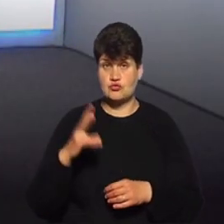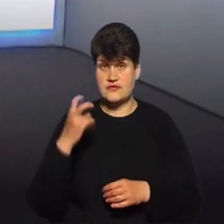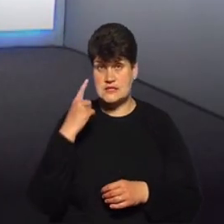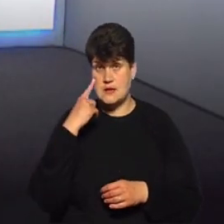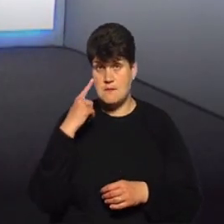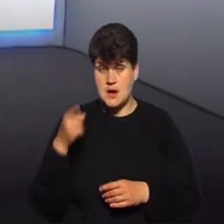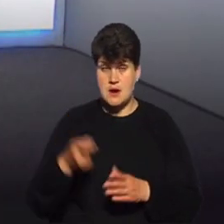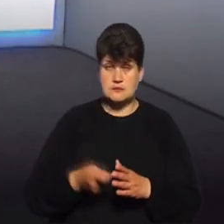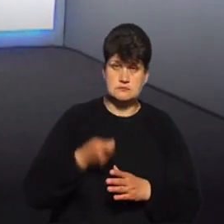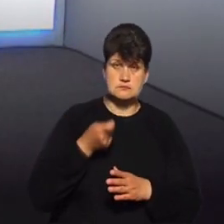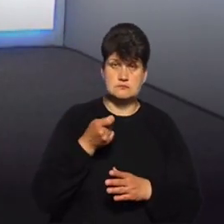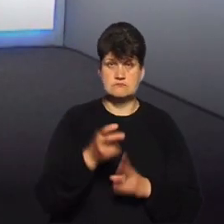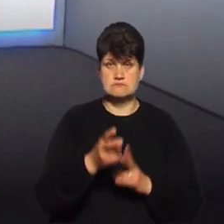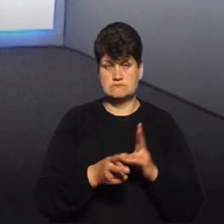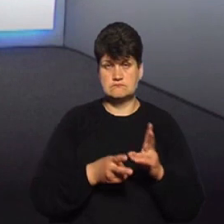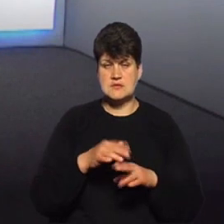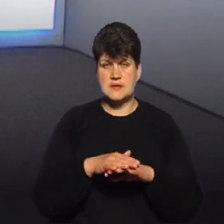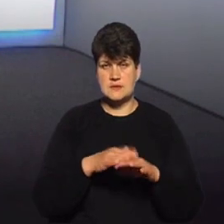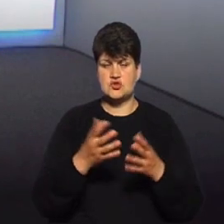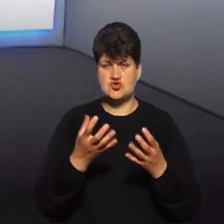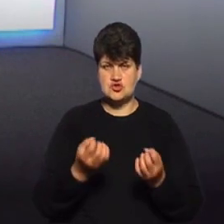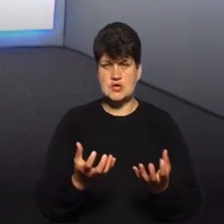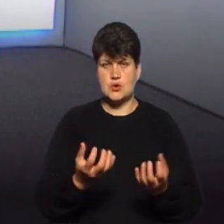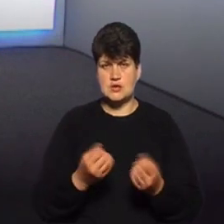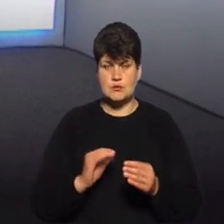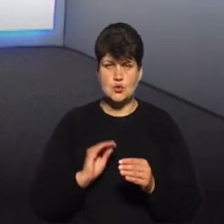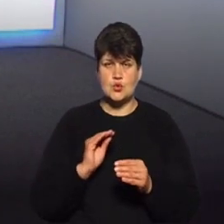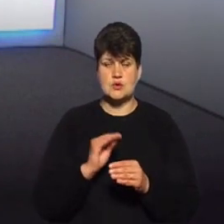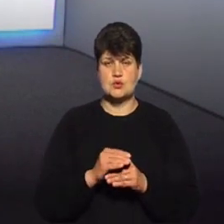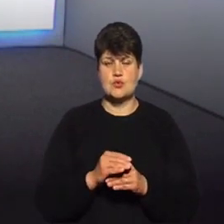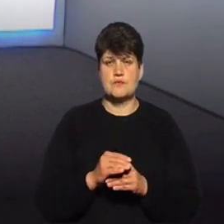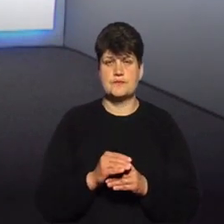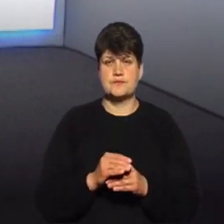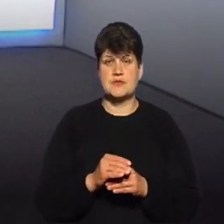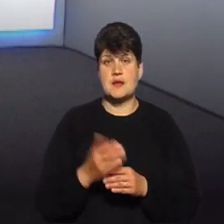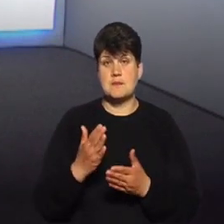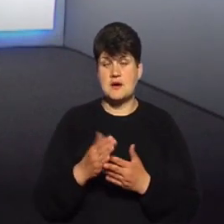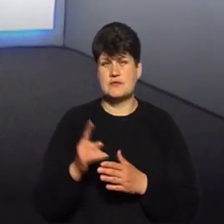тоді, подавши апеляцію, по-моєму, з математики, він ще отримав додатково. А до цього мав скільки? Мав